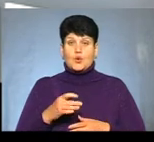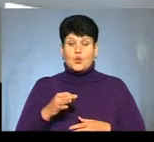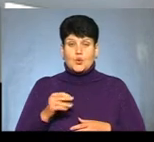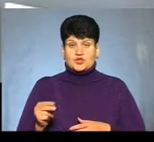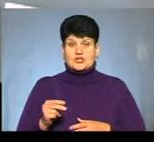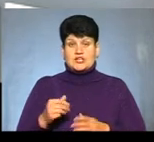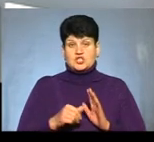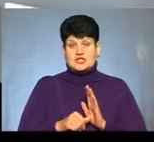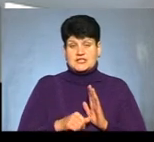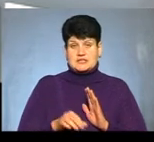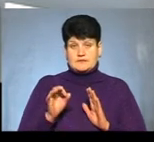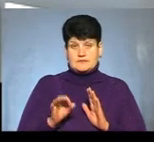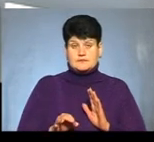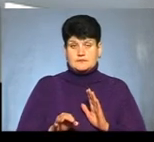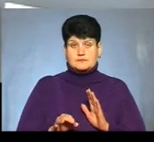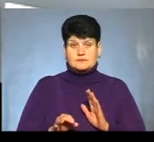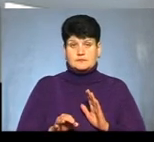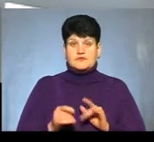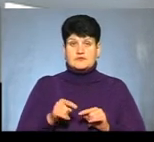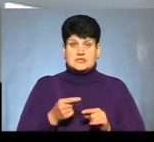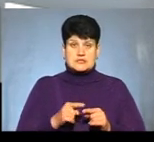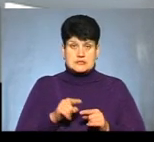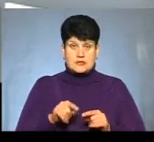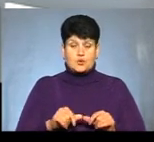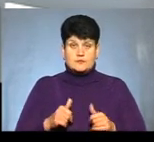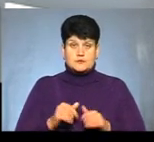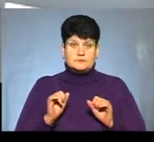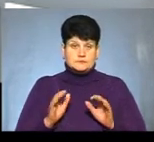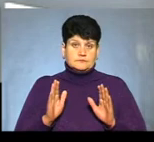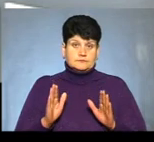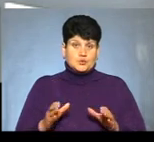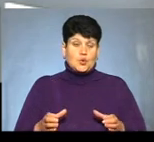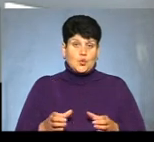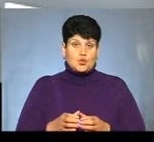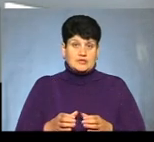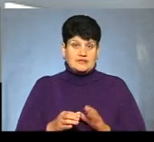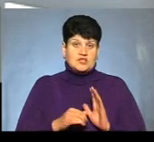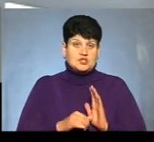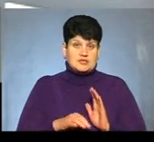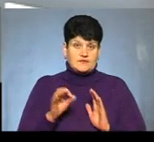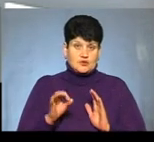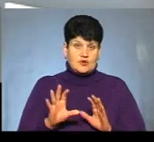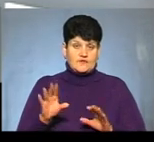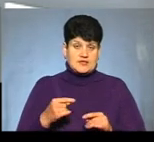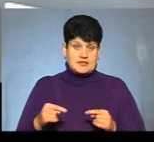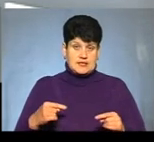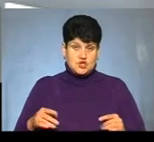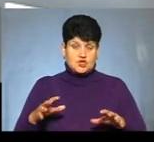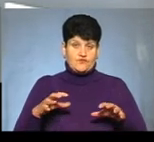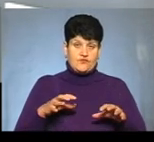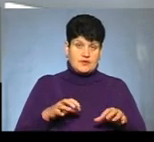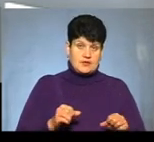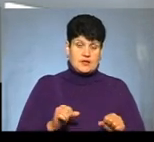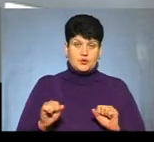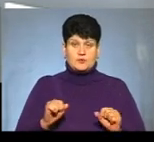скажімо так, хоча б це на 60 більшістю, тобто в цій комісії може бути представлений колектив на 60%, а всі